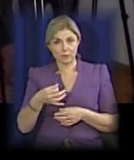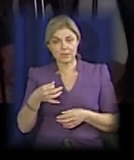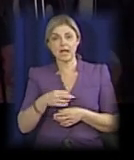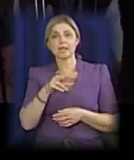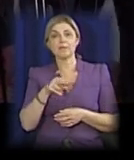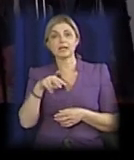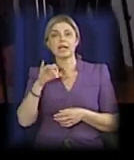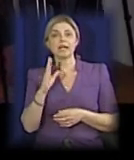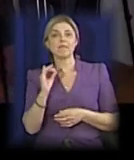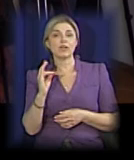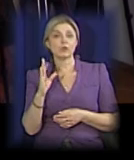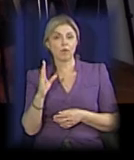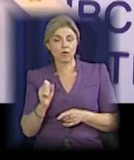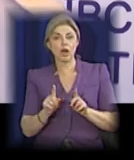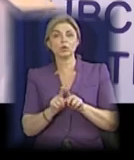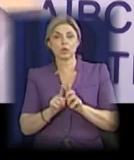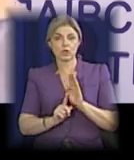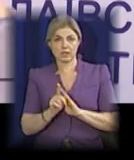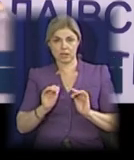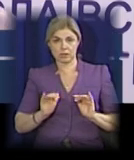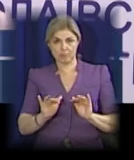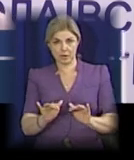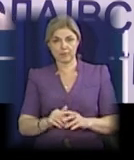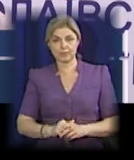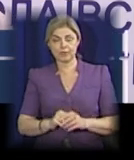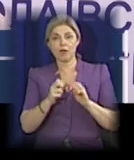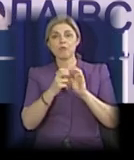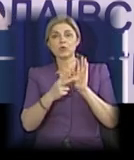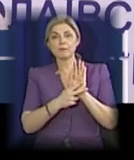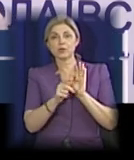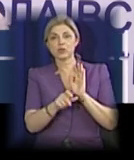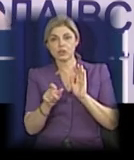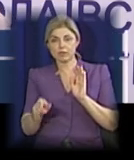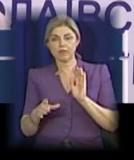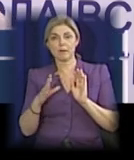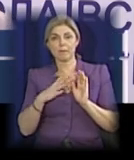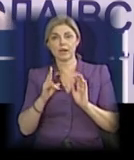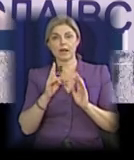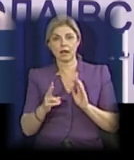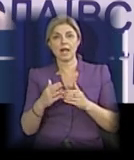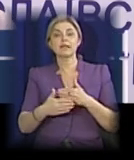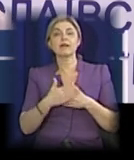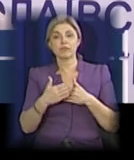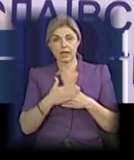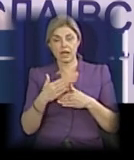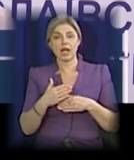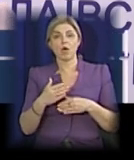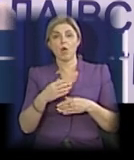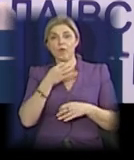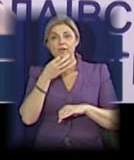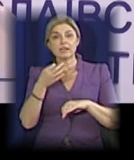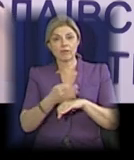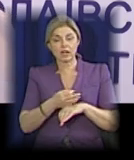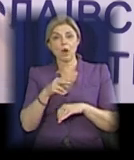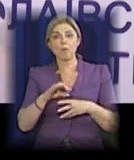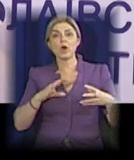Дмитра Леонова, також порушено справу. Там 18 чоловік притягнули до дисциплінарної відповідальності по результатах